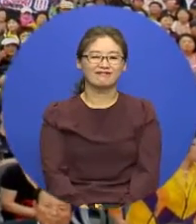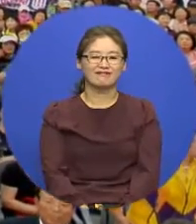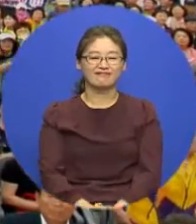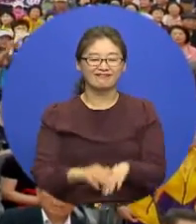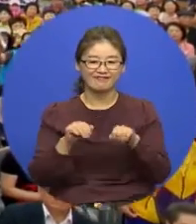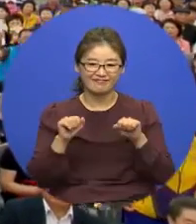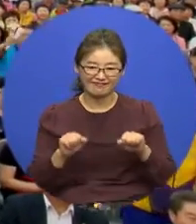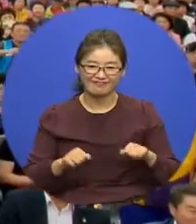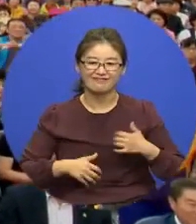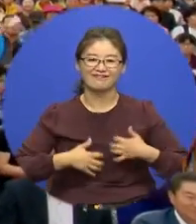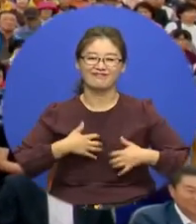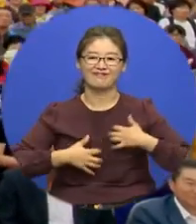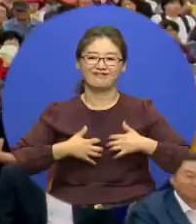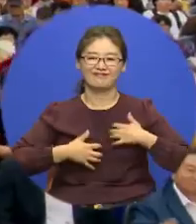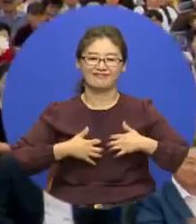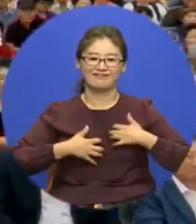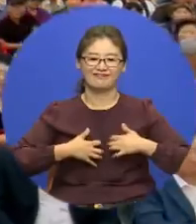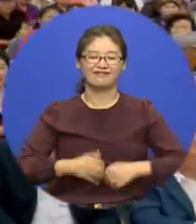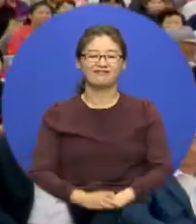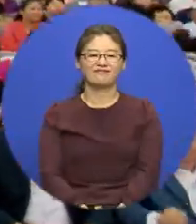안녕하세요. 반갑습니다.